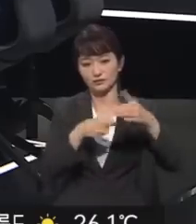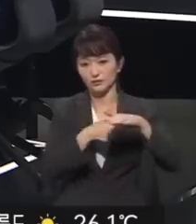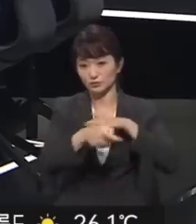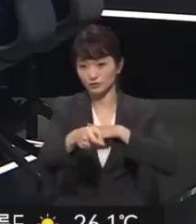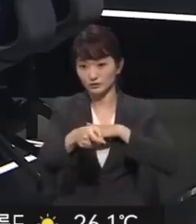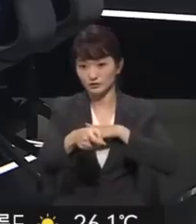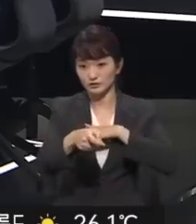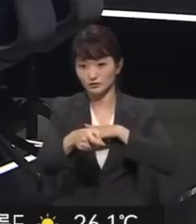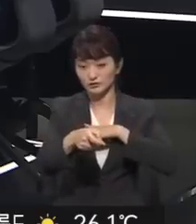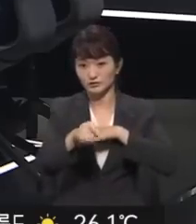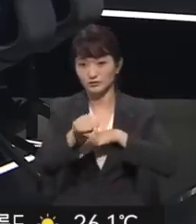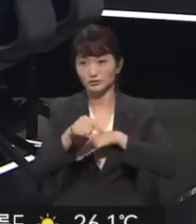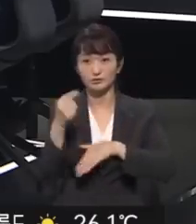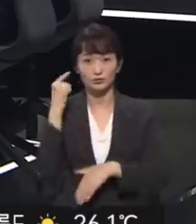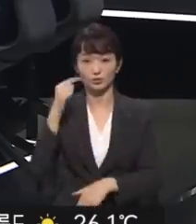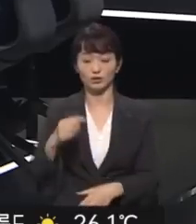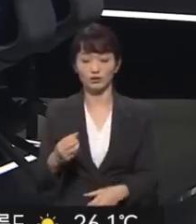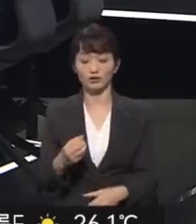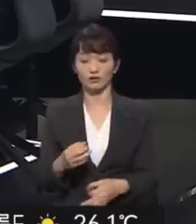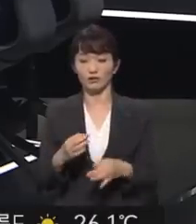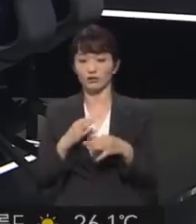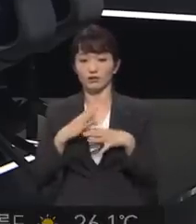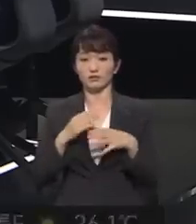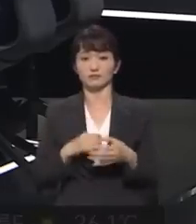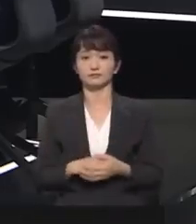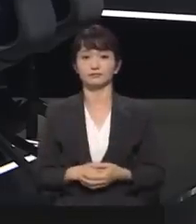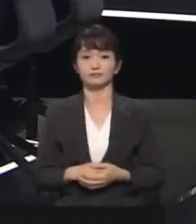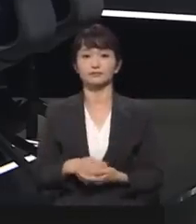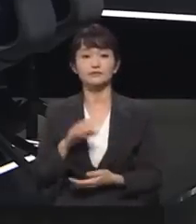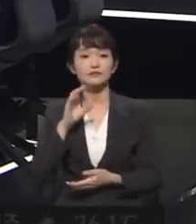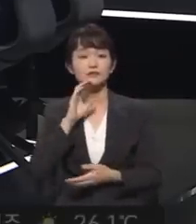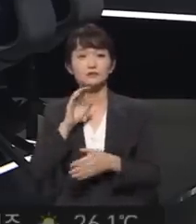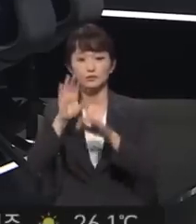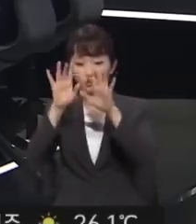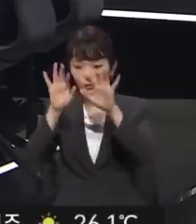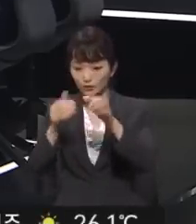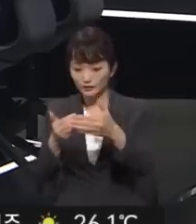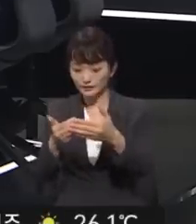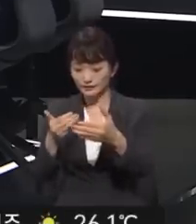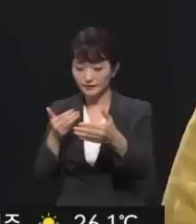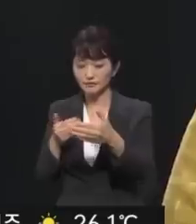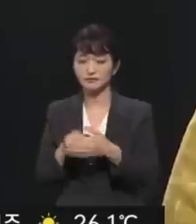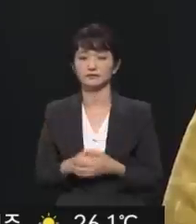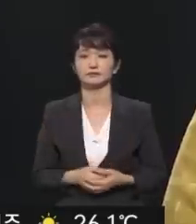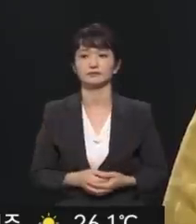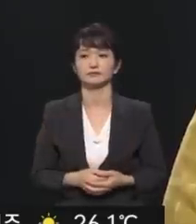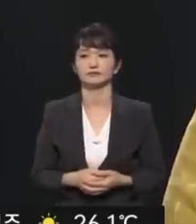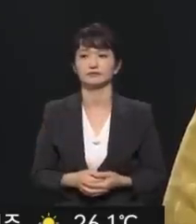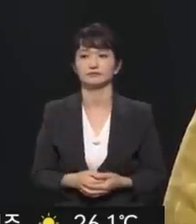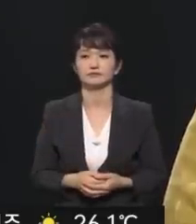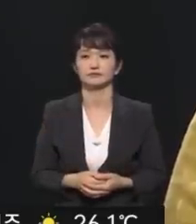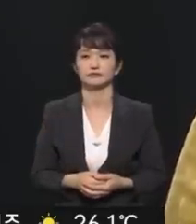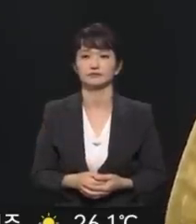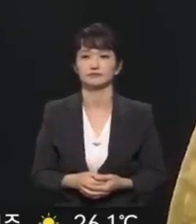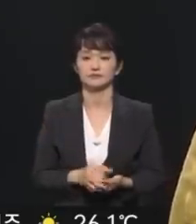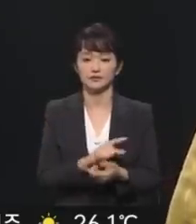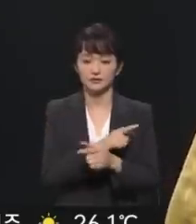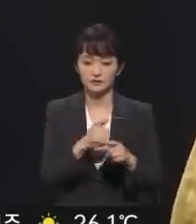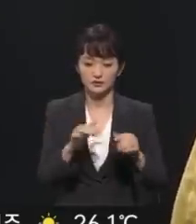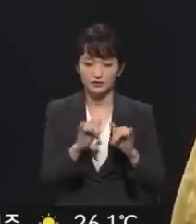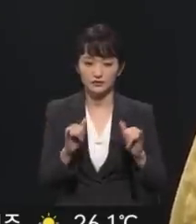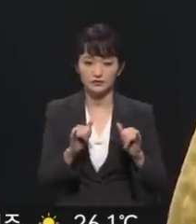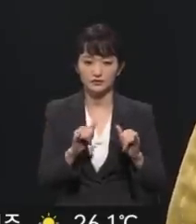깜짝 놀랐는데요 그러니까 건 의 사랑이 올라오게 한 하루 전에 본인들이 있던 그 여러 사람이 함께 는 단톡방 의 누군가